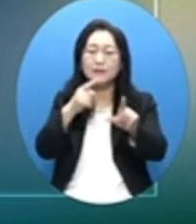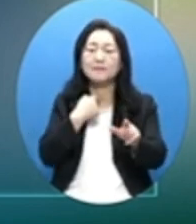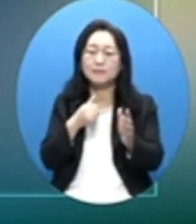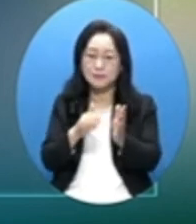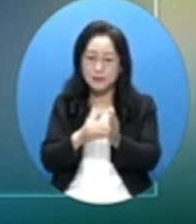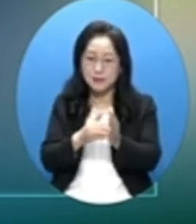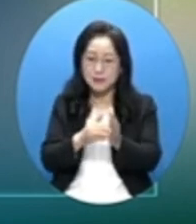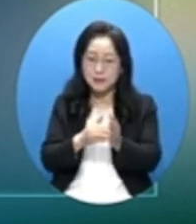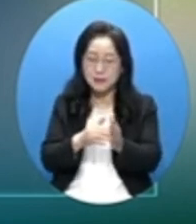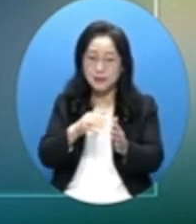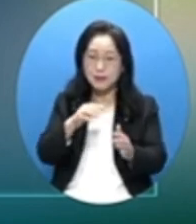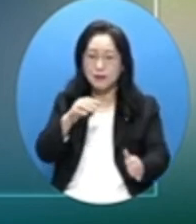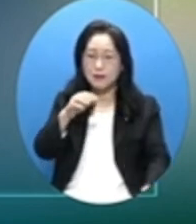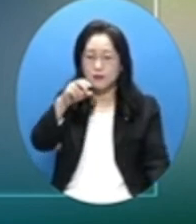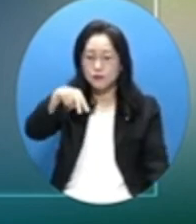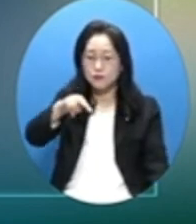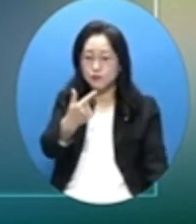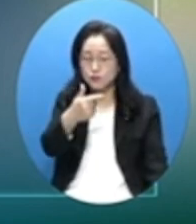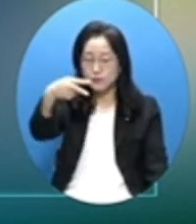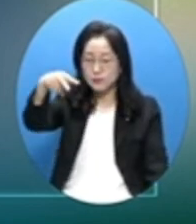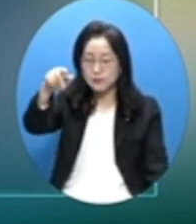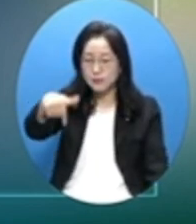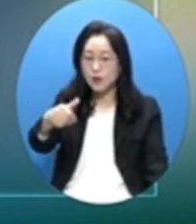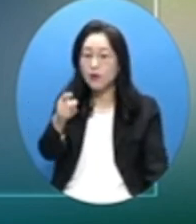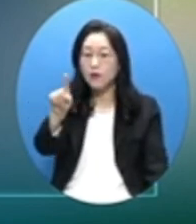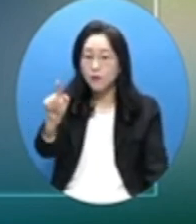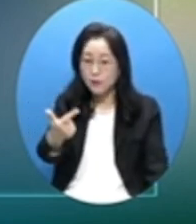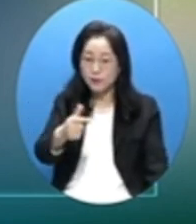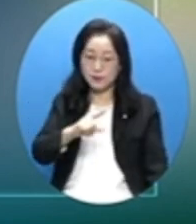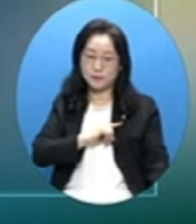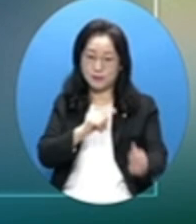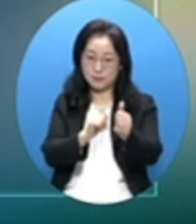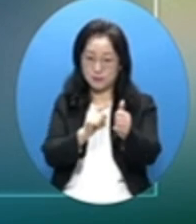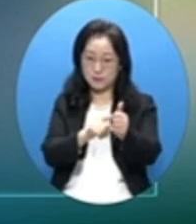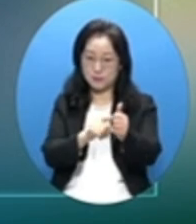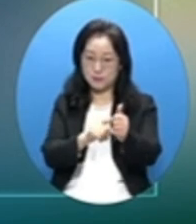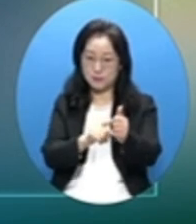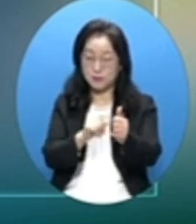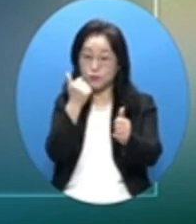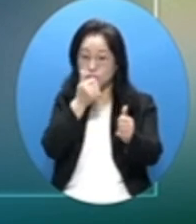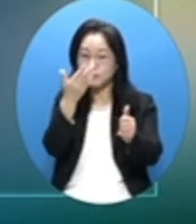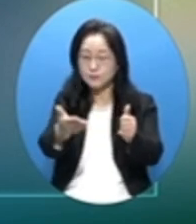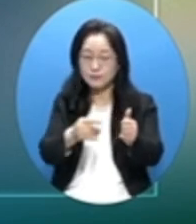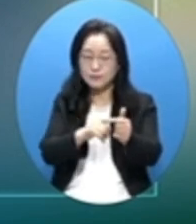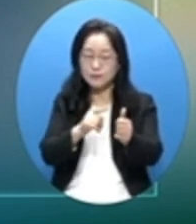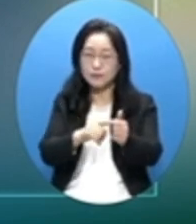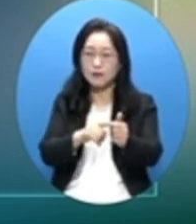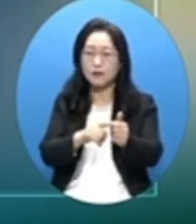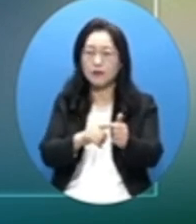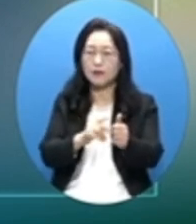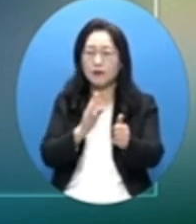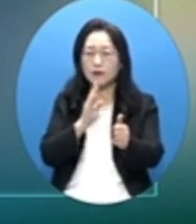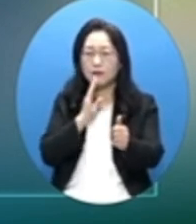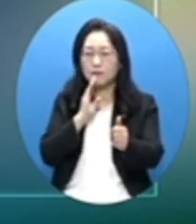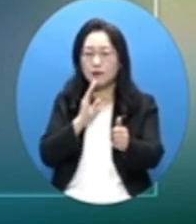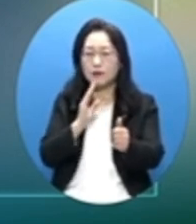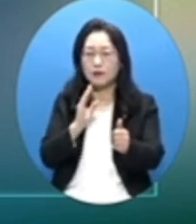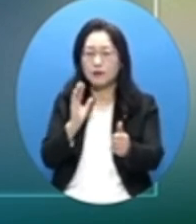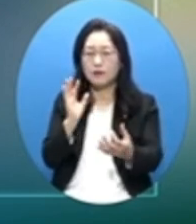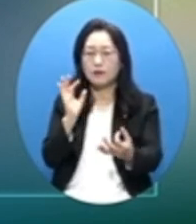윤석원 씨를 소개하길 원합니다 끔찍 꼼짝할 수 없는 내게 오셔서라는 책을